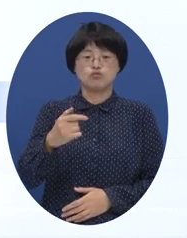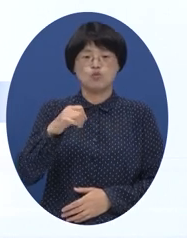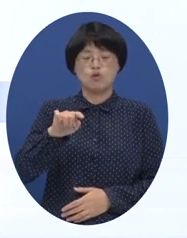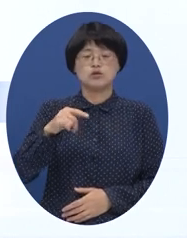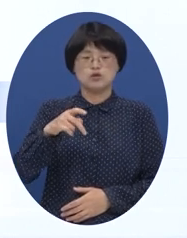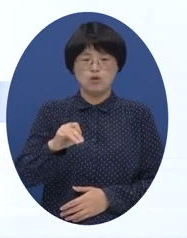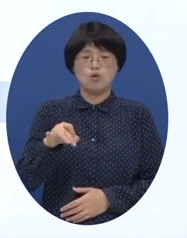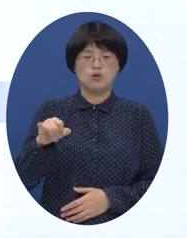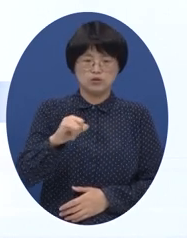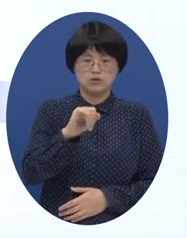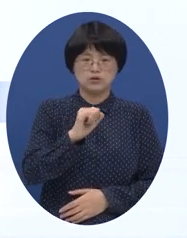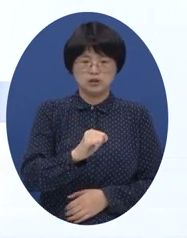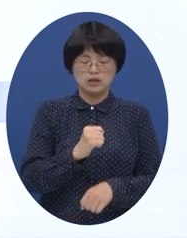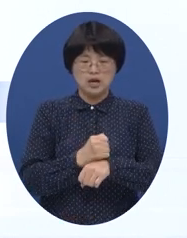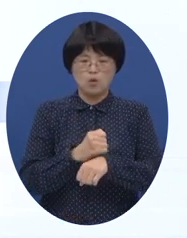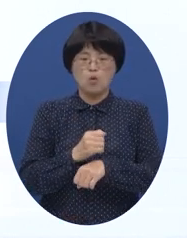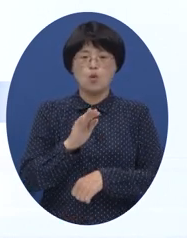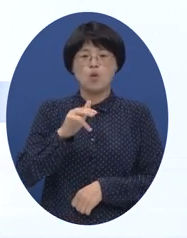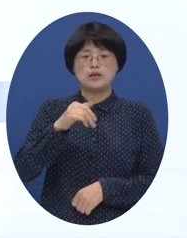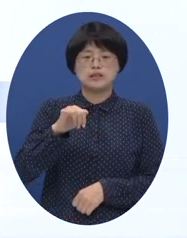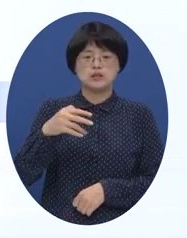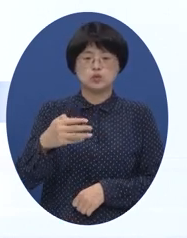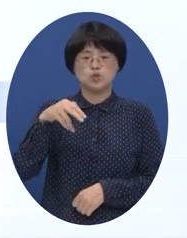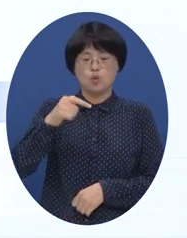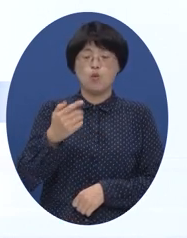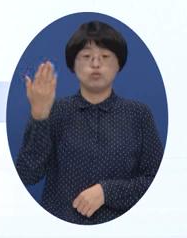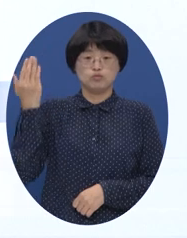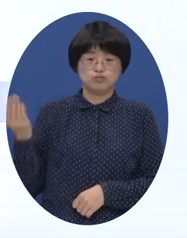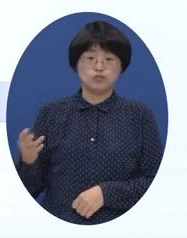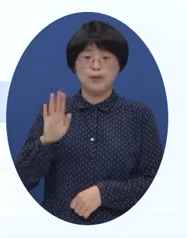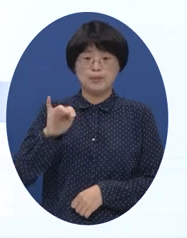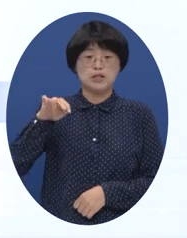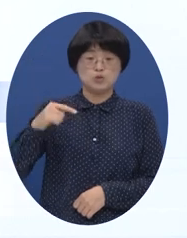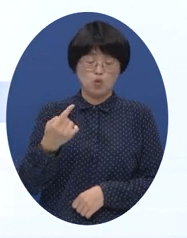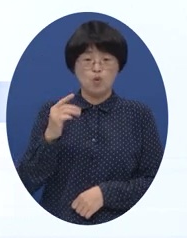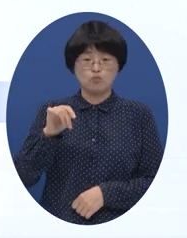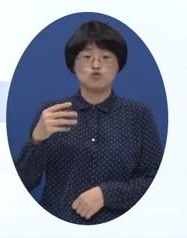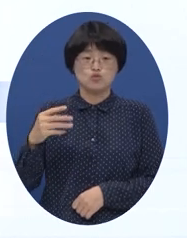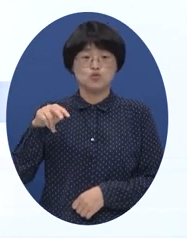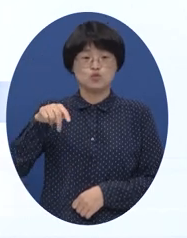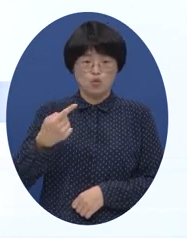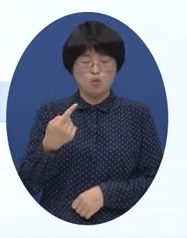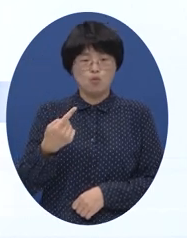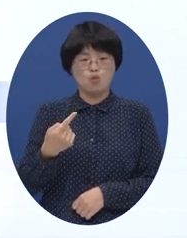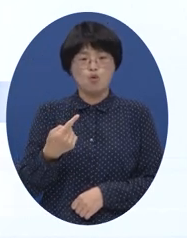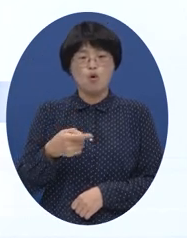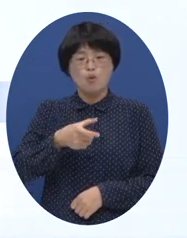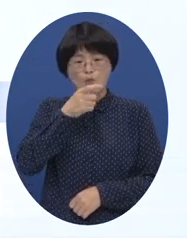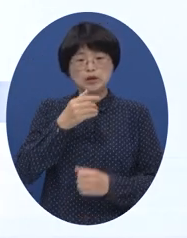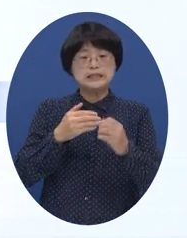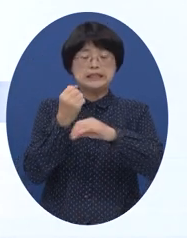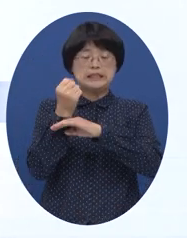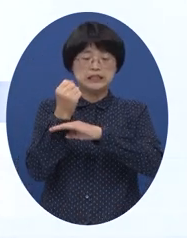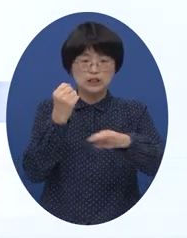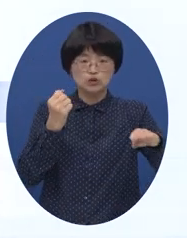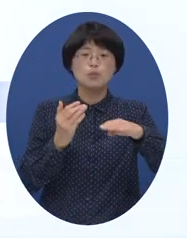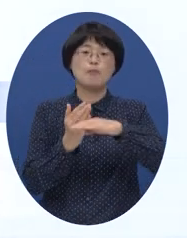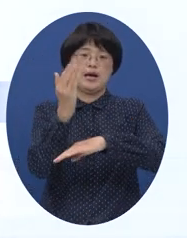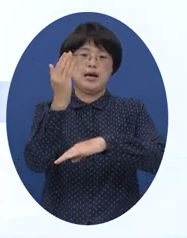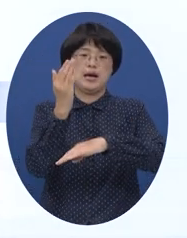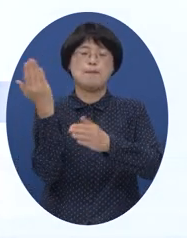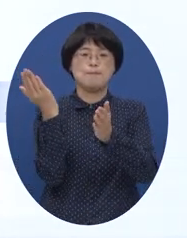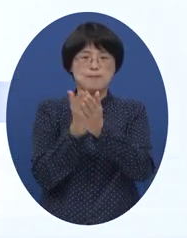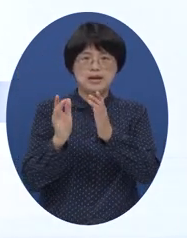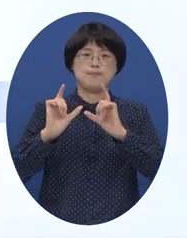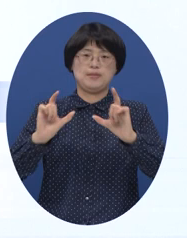대장균군, 질산성 질소, 비소, 불소, 알루미늄 등이 수질 기준을 초과해서 부적합